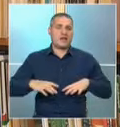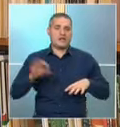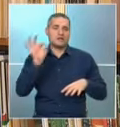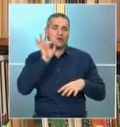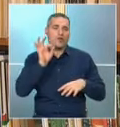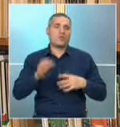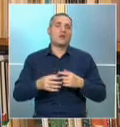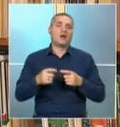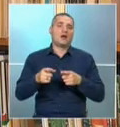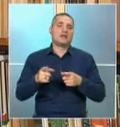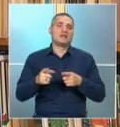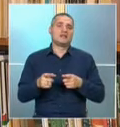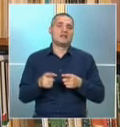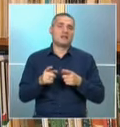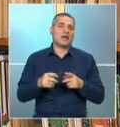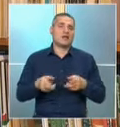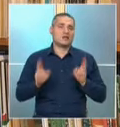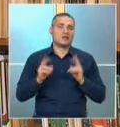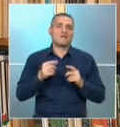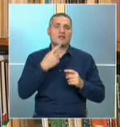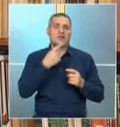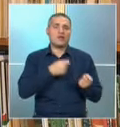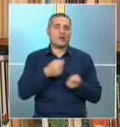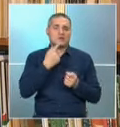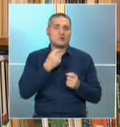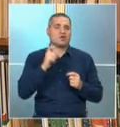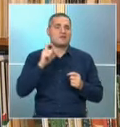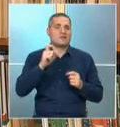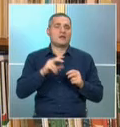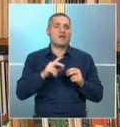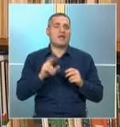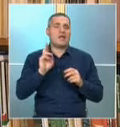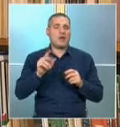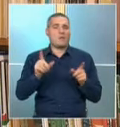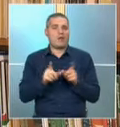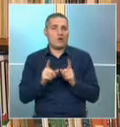затова е решено и тя да носи името на светите братя Кирил и Методий, които